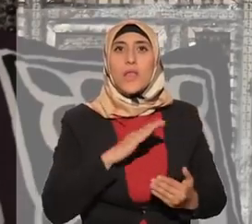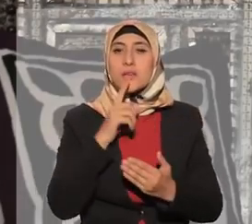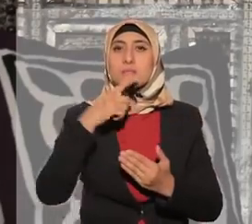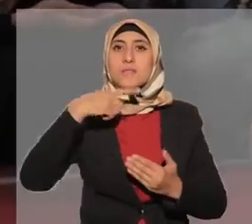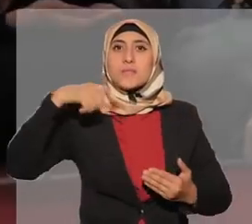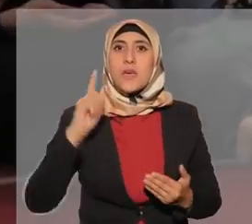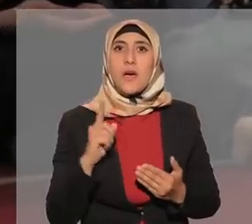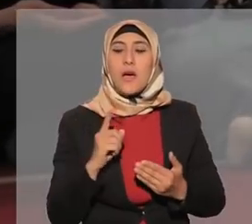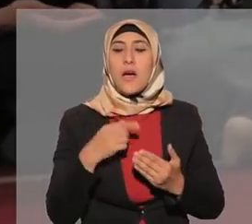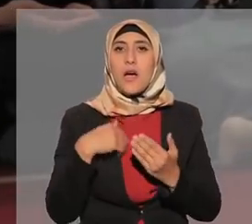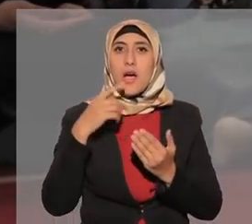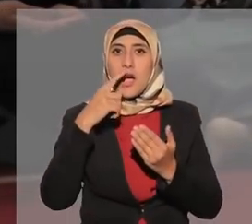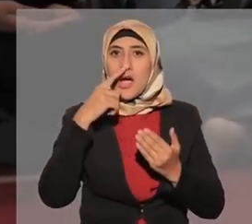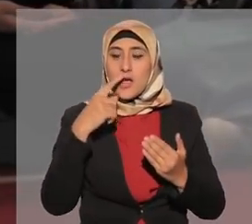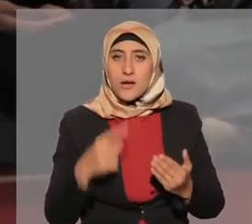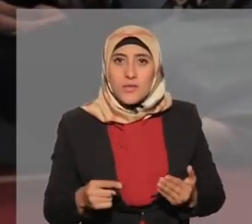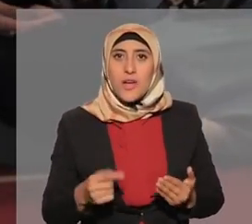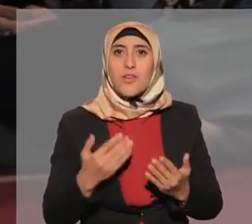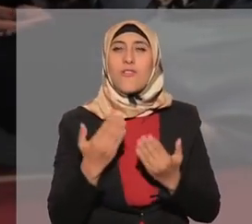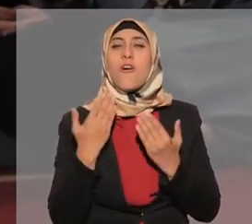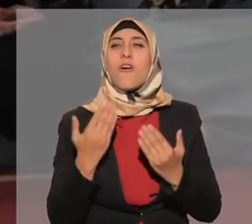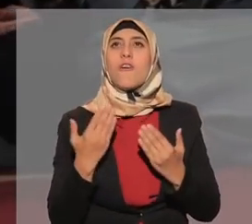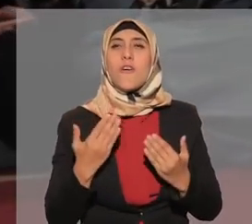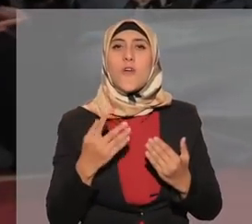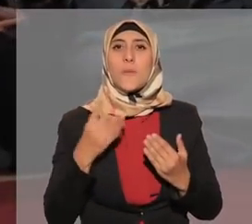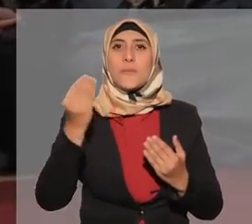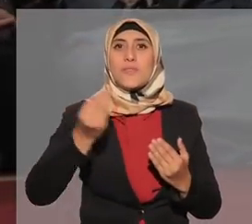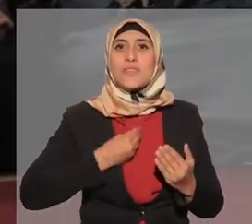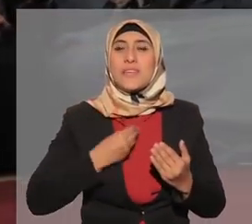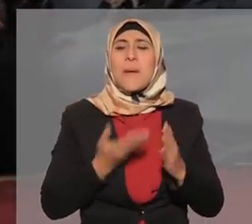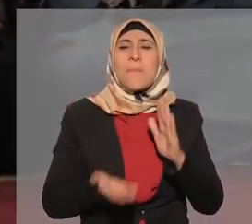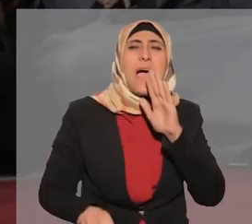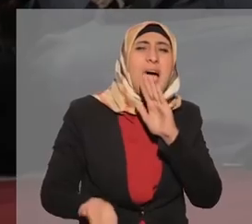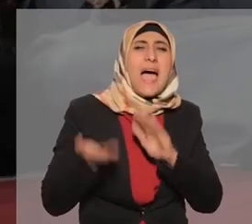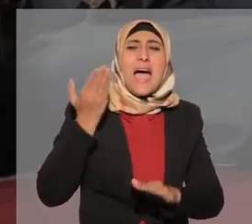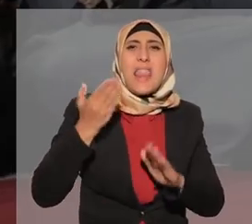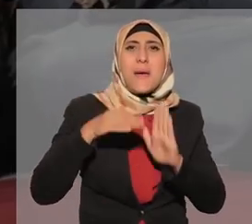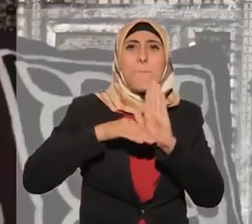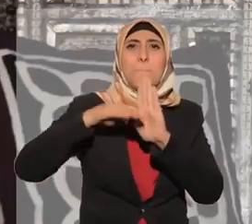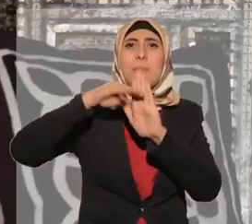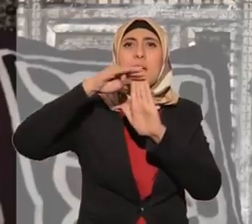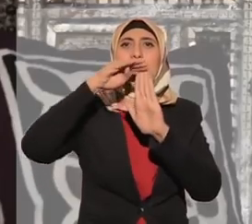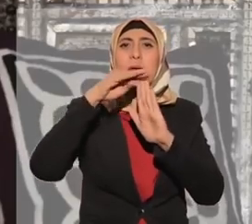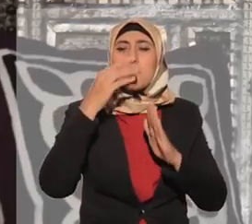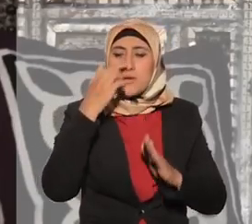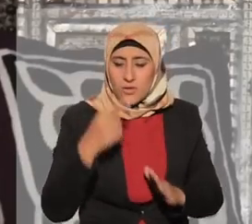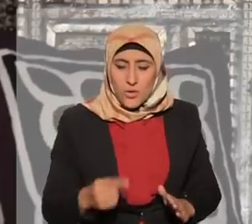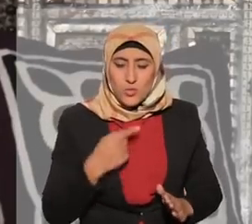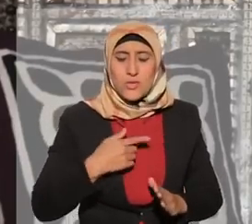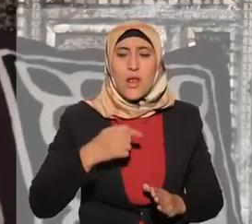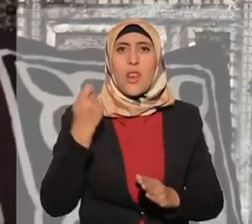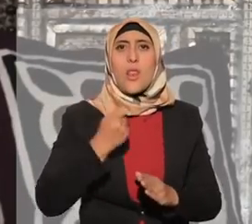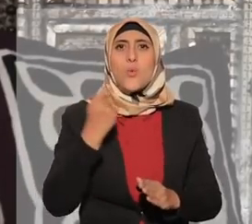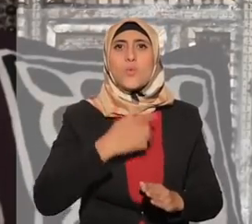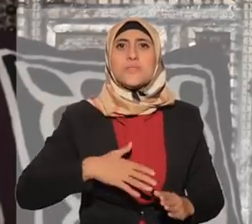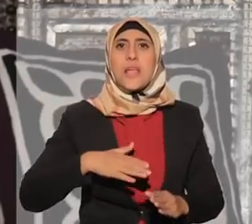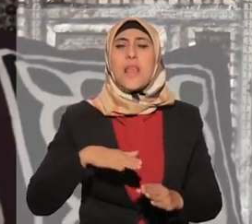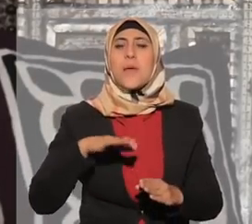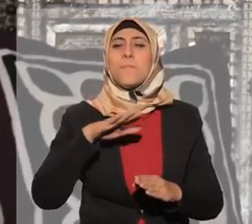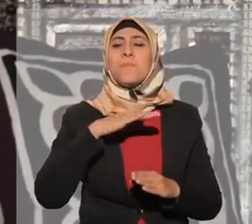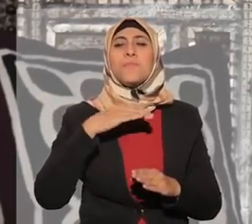وفيك، وأكرمنا اللهم بأعلى مراتب الرضا مع خواص أهل الرضا يا كريم. وصلى الله على سيدنا محمد